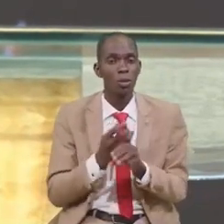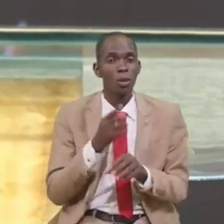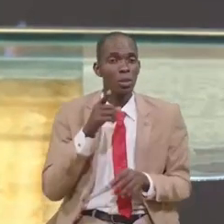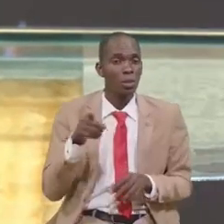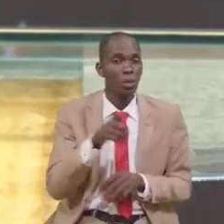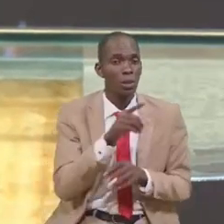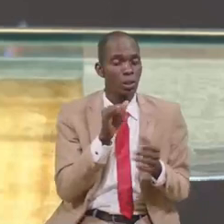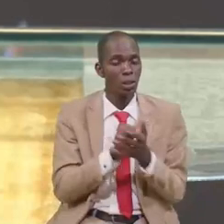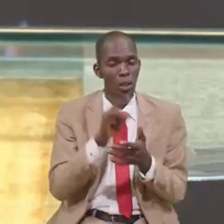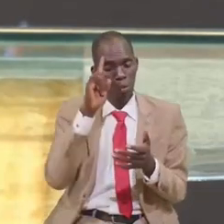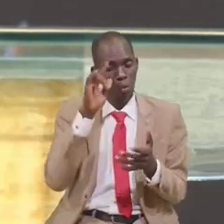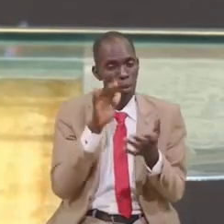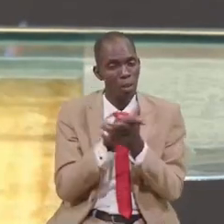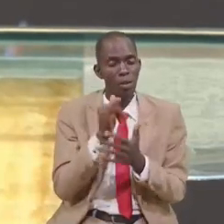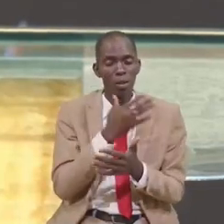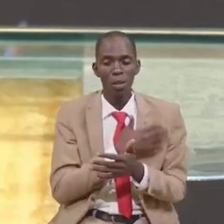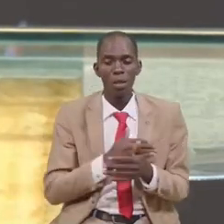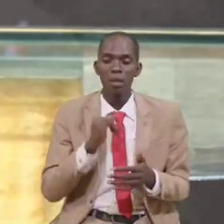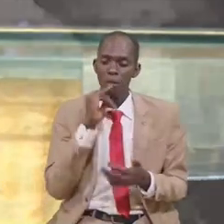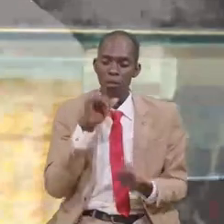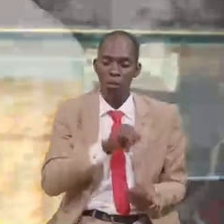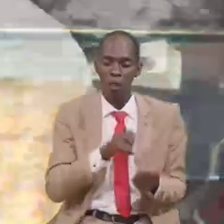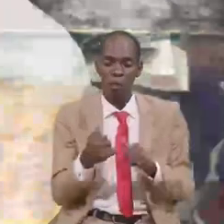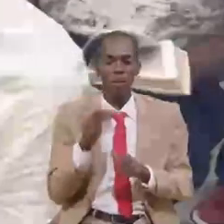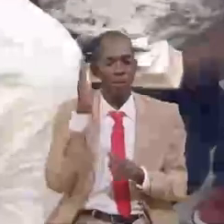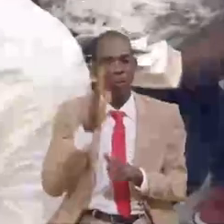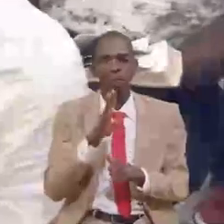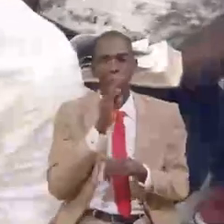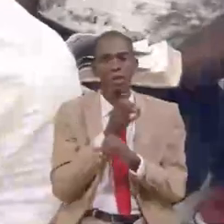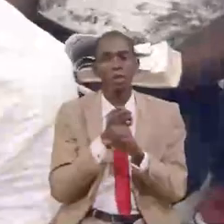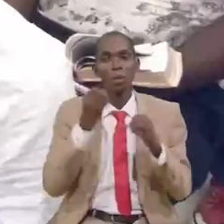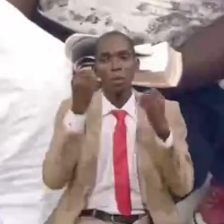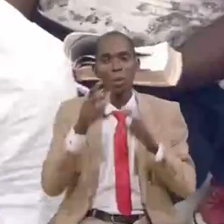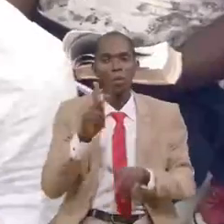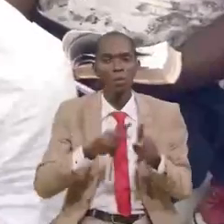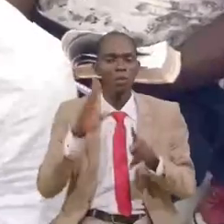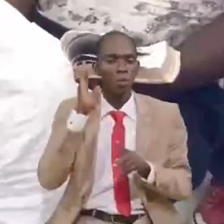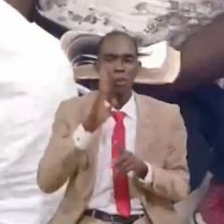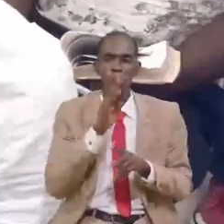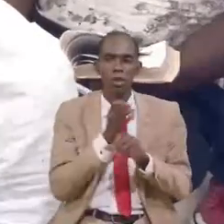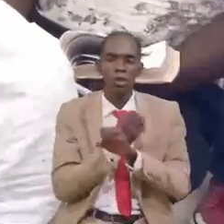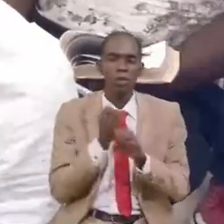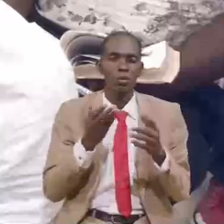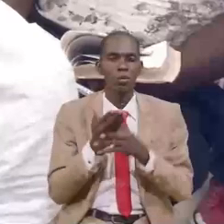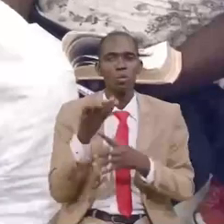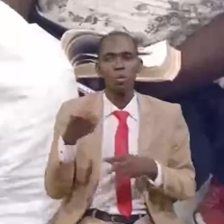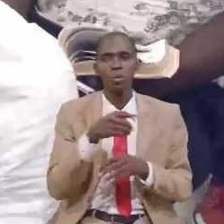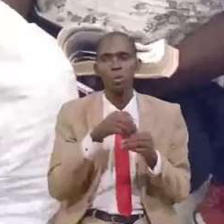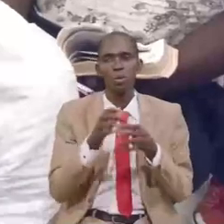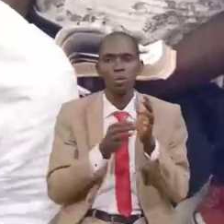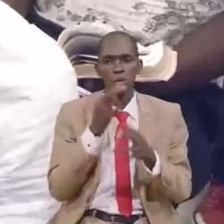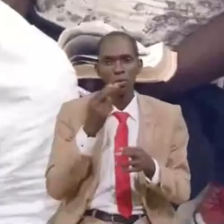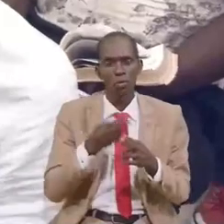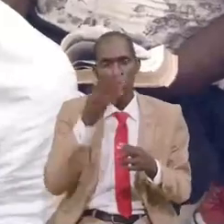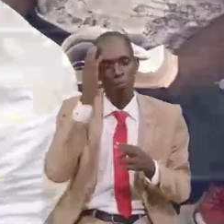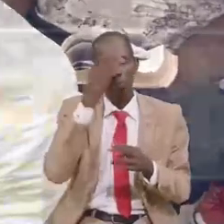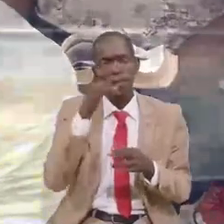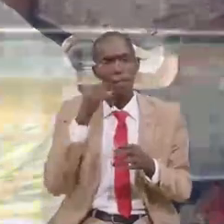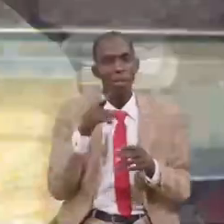baptisé sera sauvé. Beaucoup seront sauvés par vous. Mais celui qui ne croira pas sera